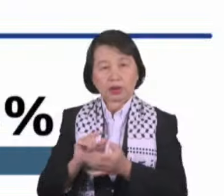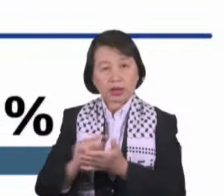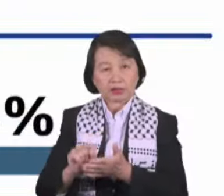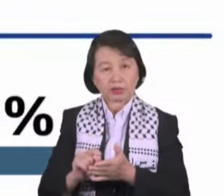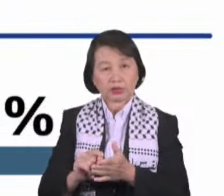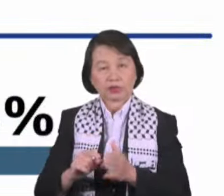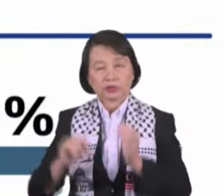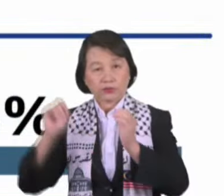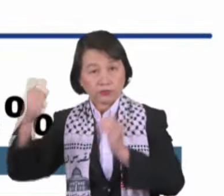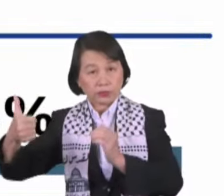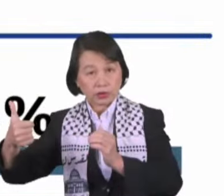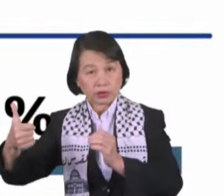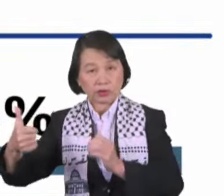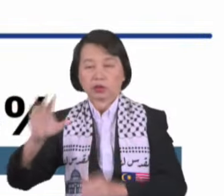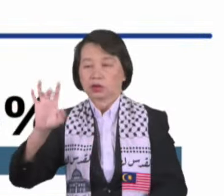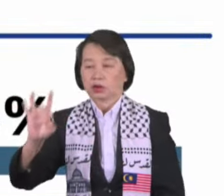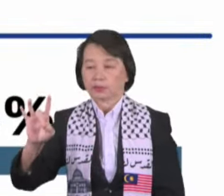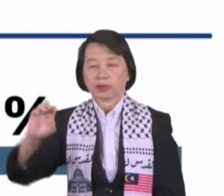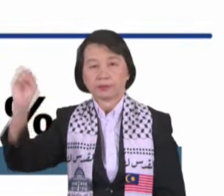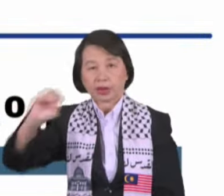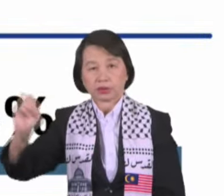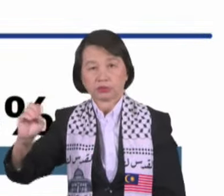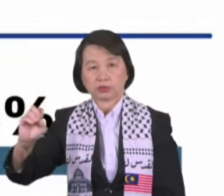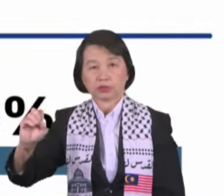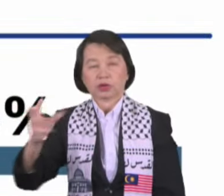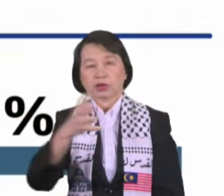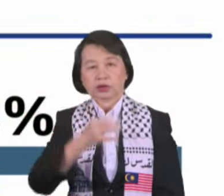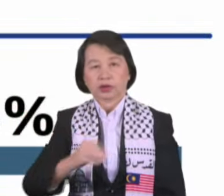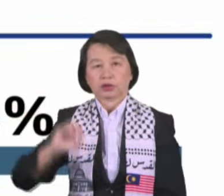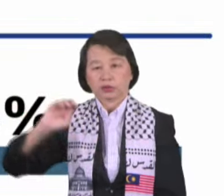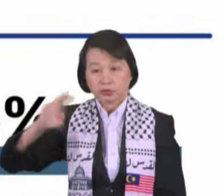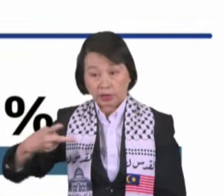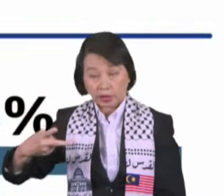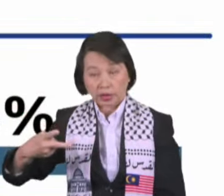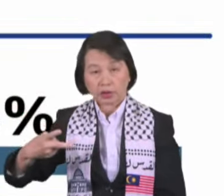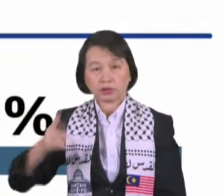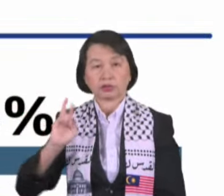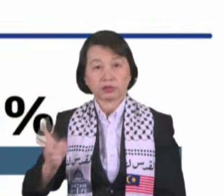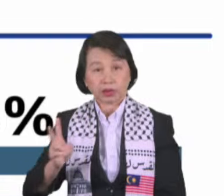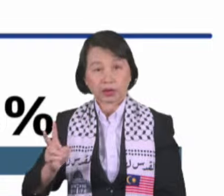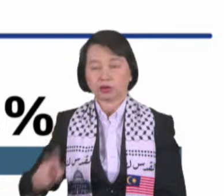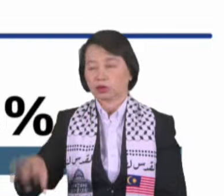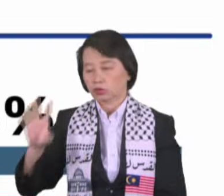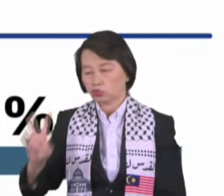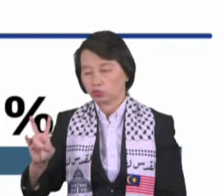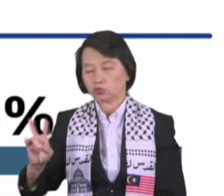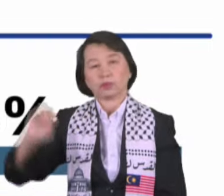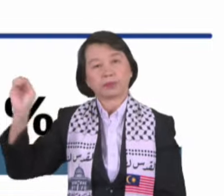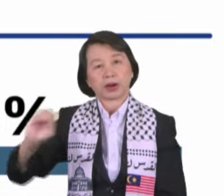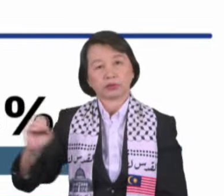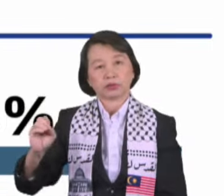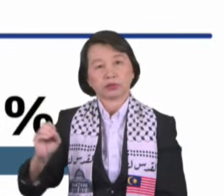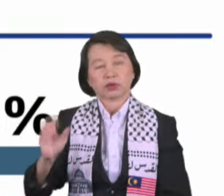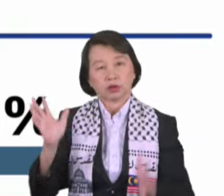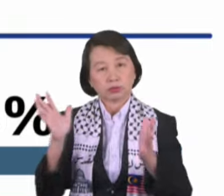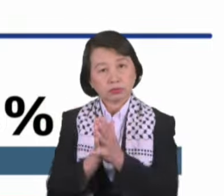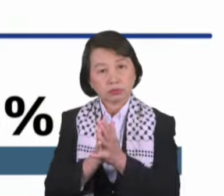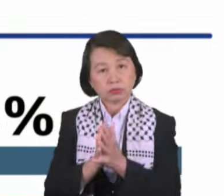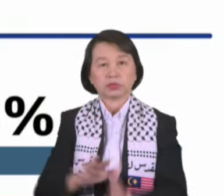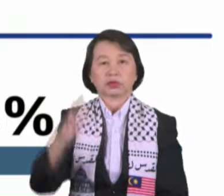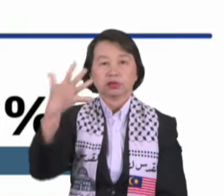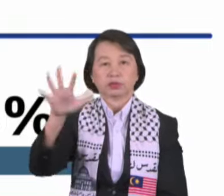1 adalah 8% dan fasa 2 7%. Secara umum 15%.